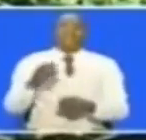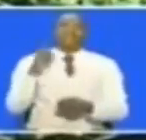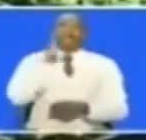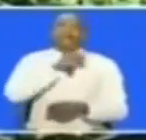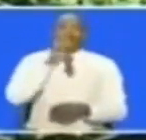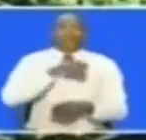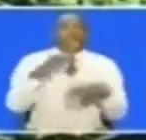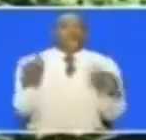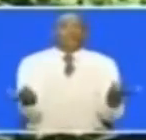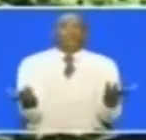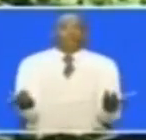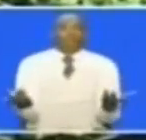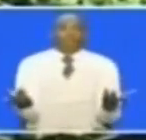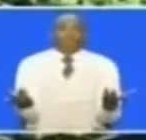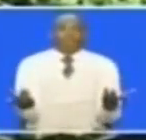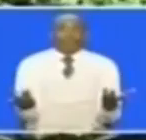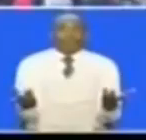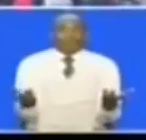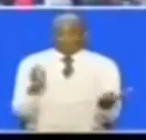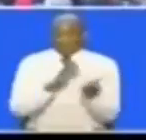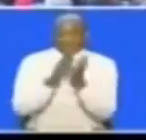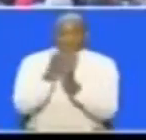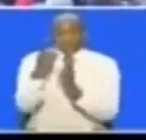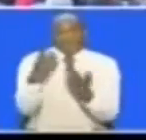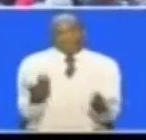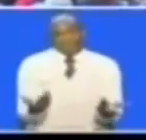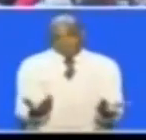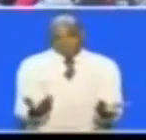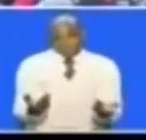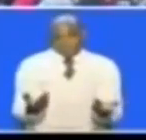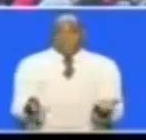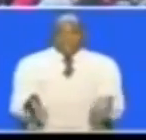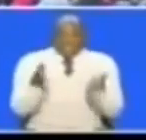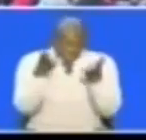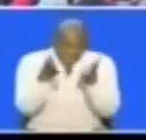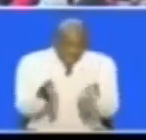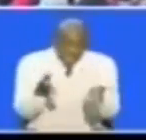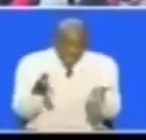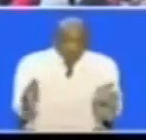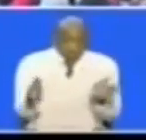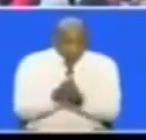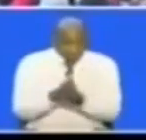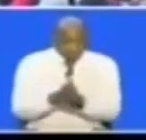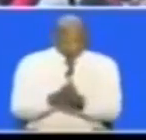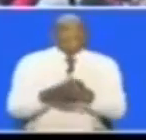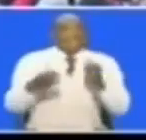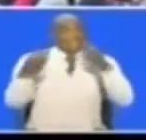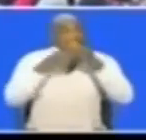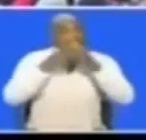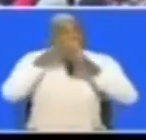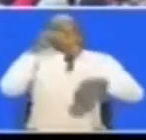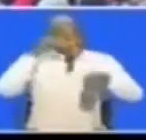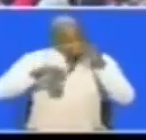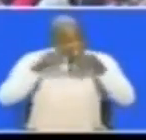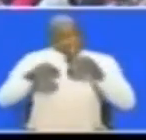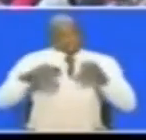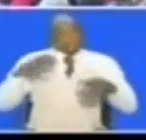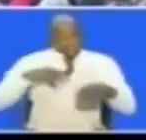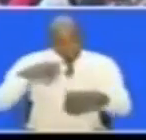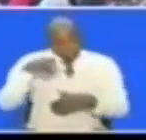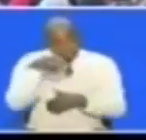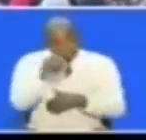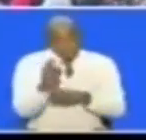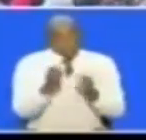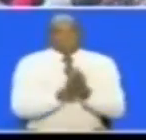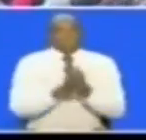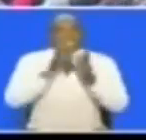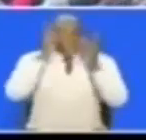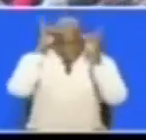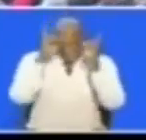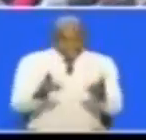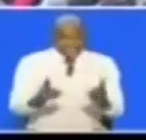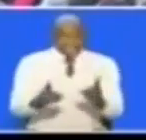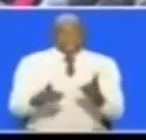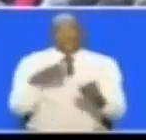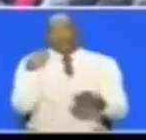do we come in that we are one? Kwa sasa, debe la Agosti 8 na wapiga kura ndio